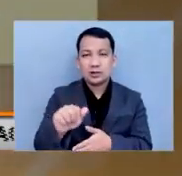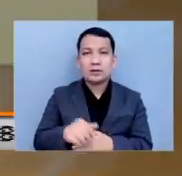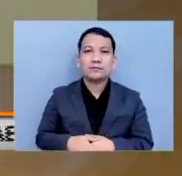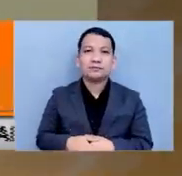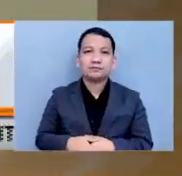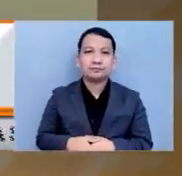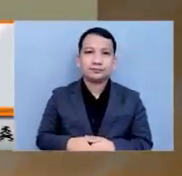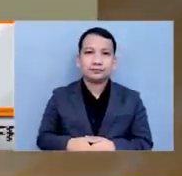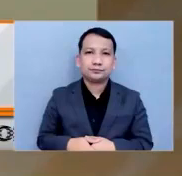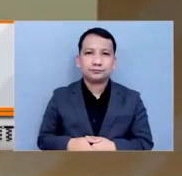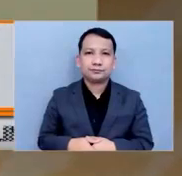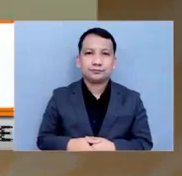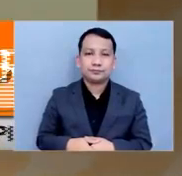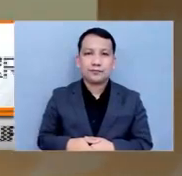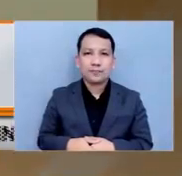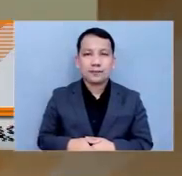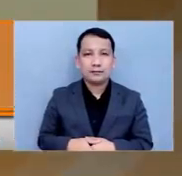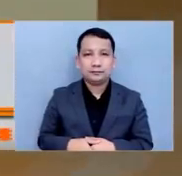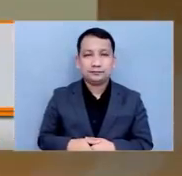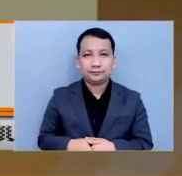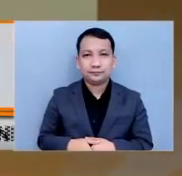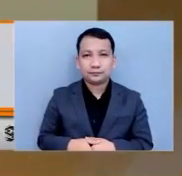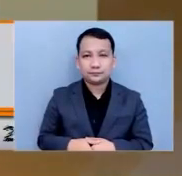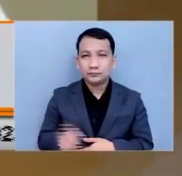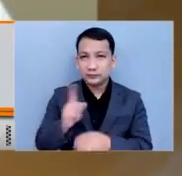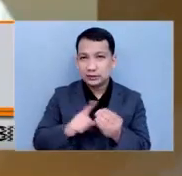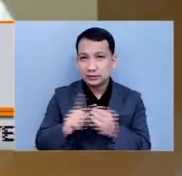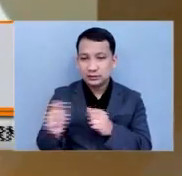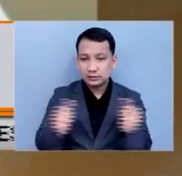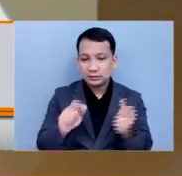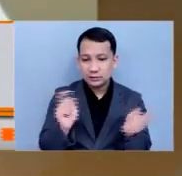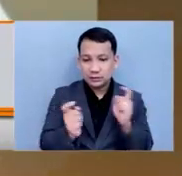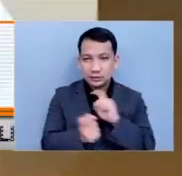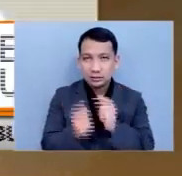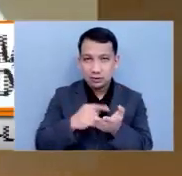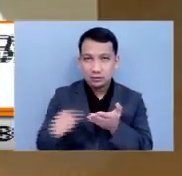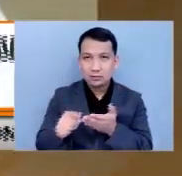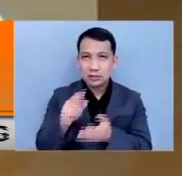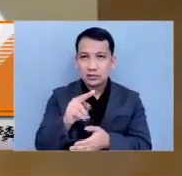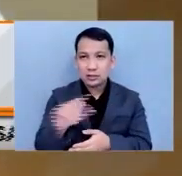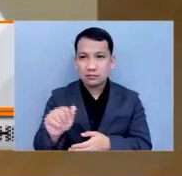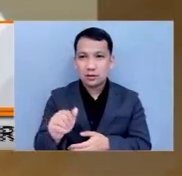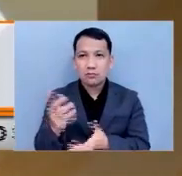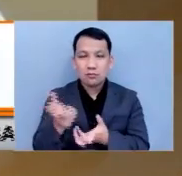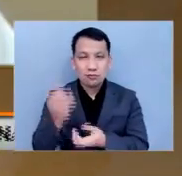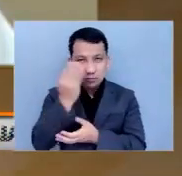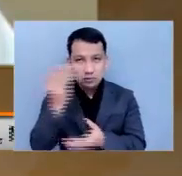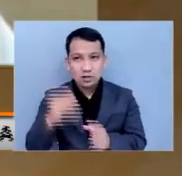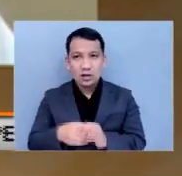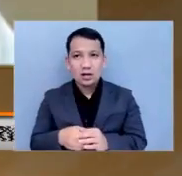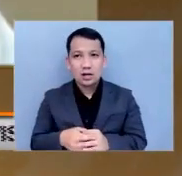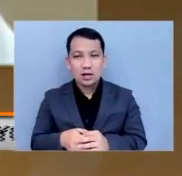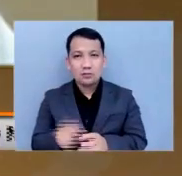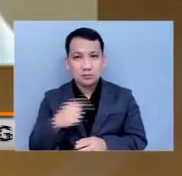talaga ang adjustment ng passenger service charge sa NAIA. We really want to maintain